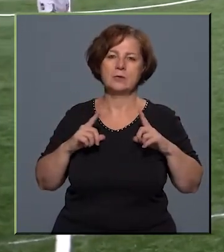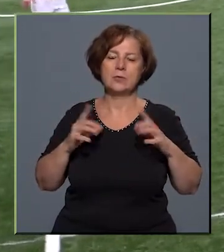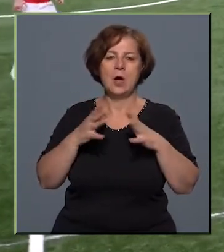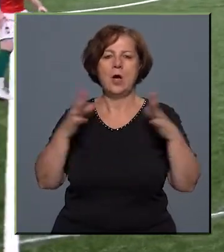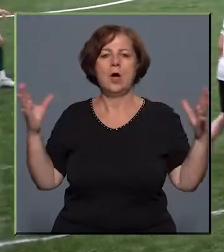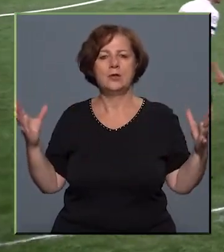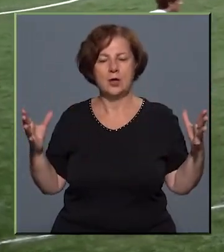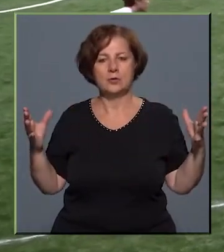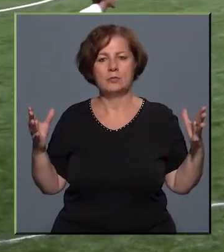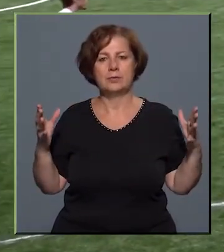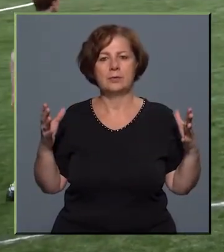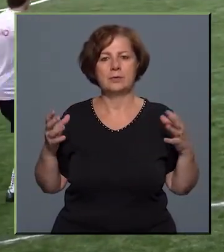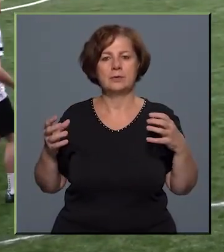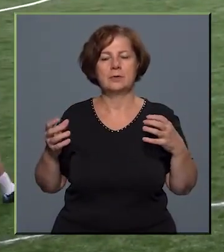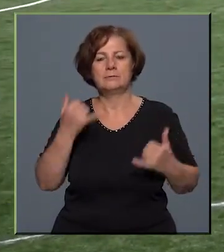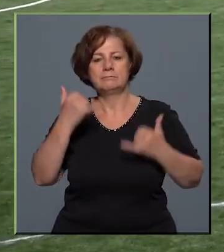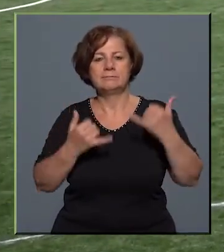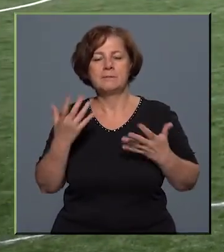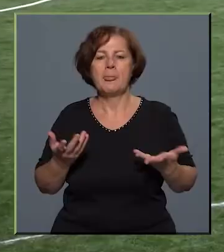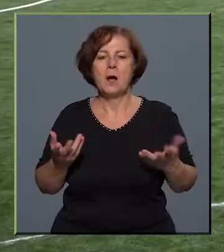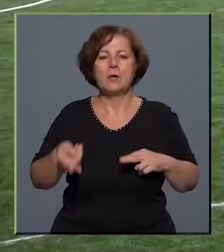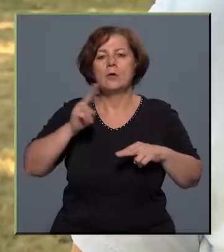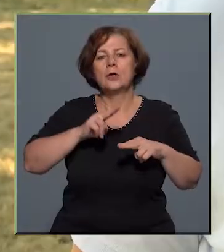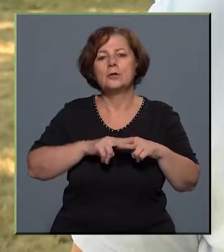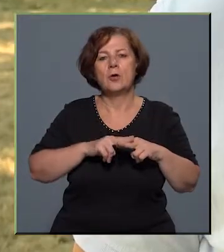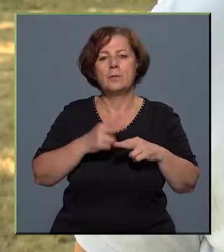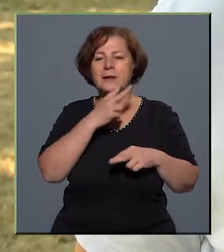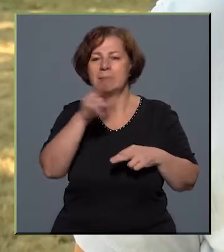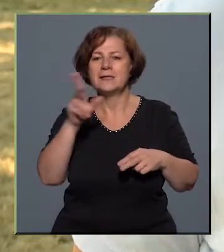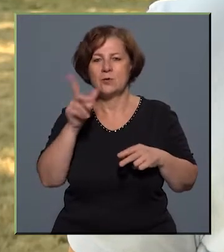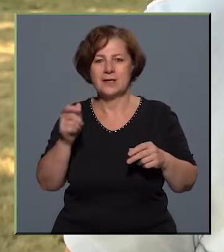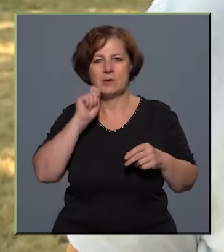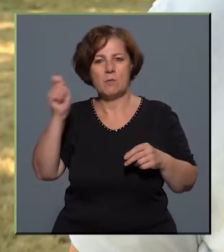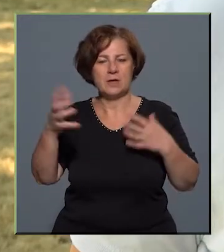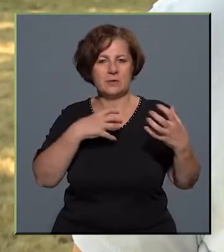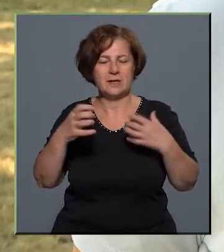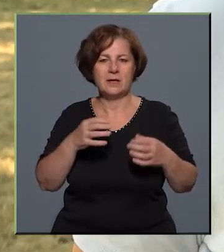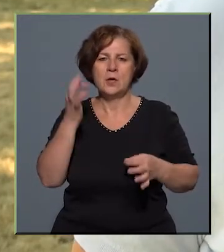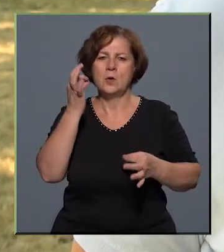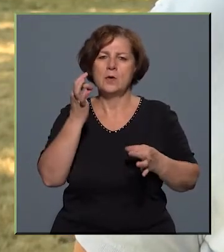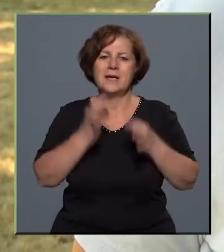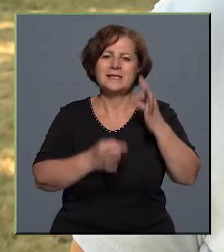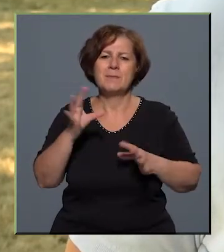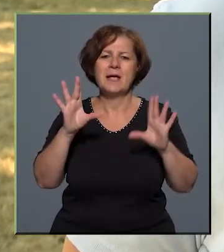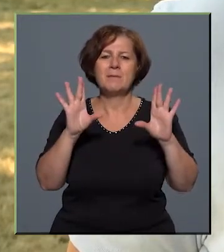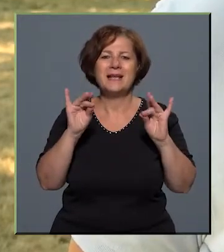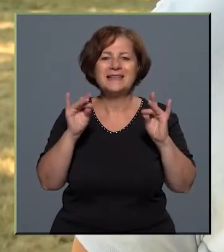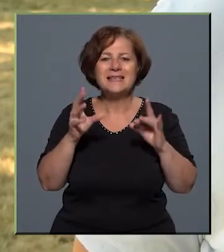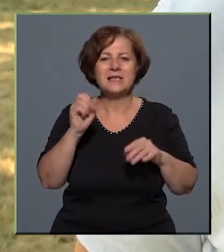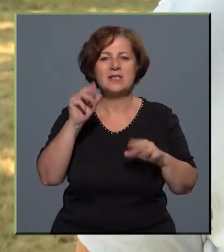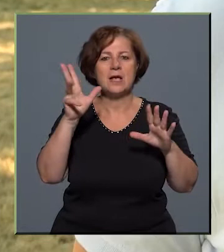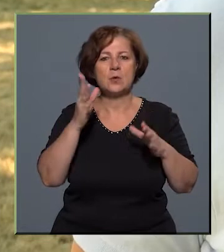nagyobb derbik, vagy amikor a magyarok fellépnek, akkor több néző lesz, de megnyugtathatunk mindenkit, hogy szeptember 10-e és 18-a